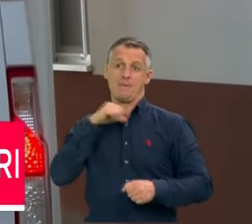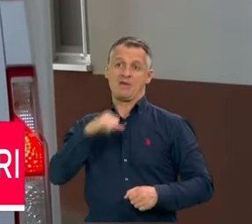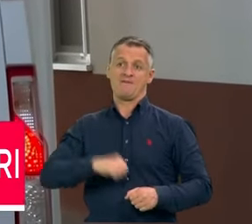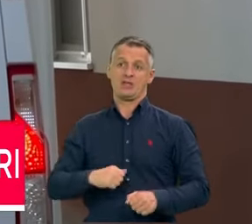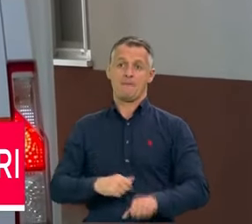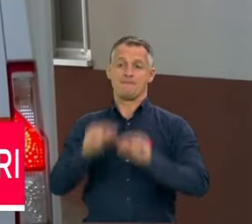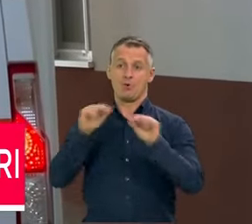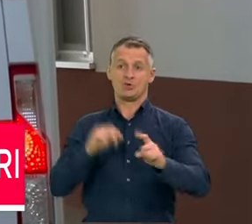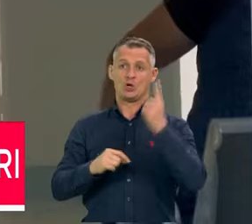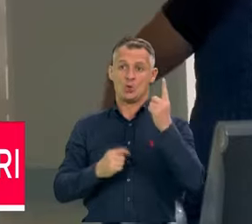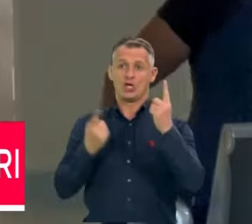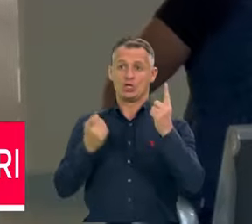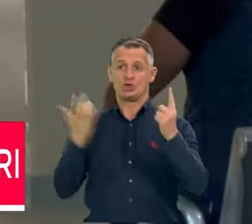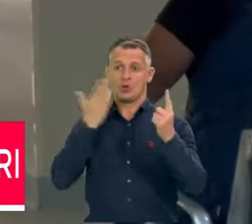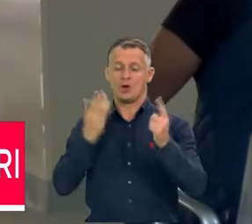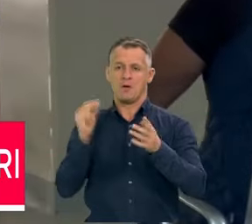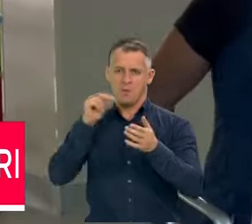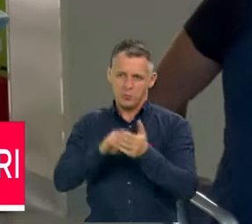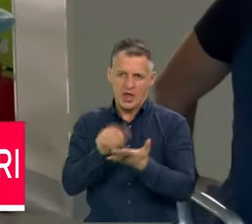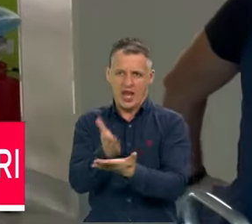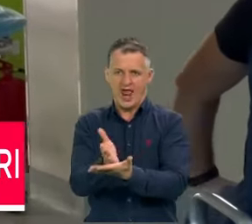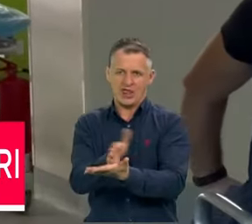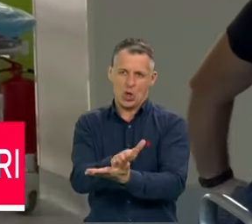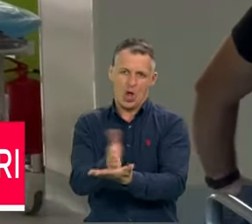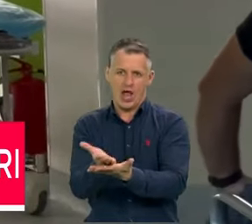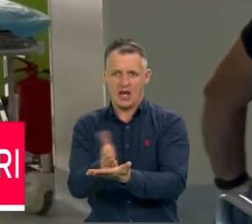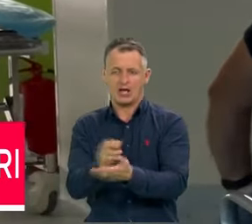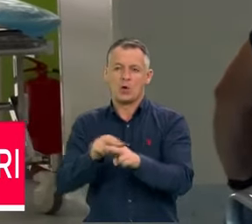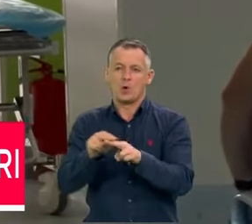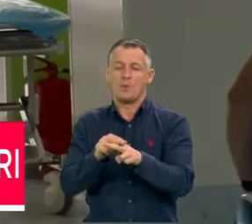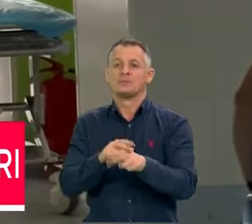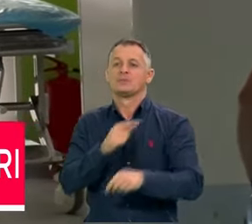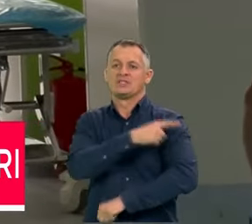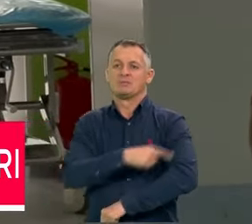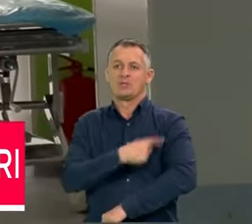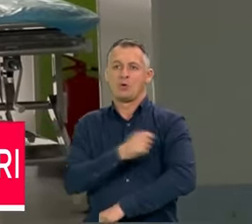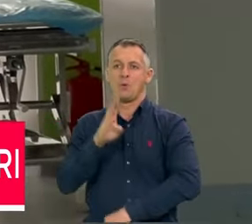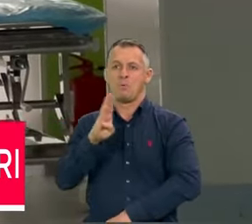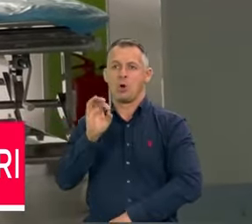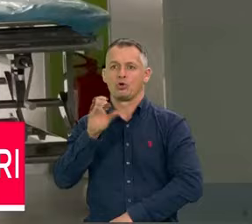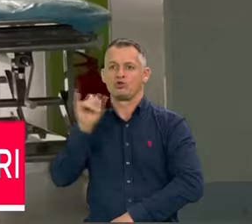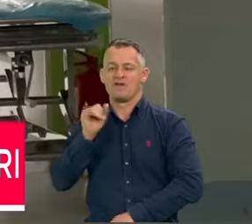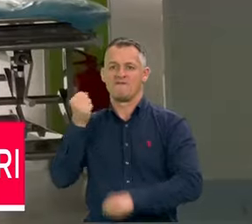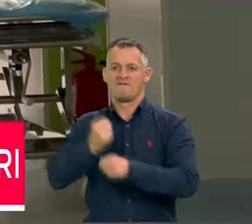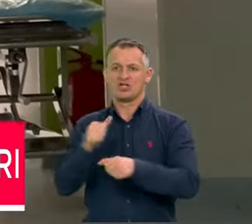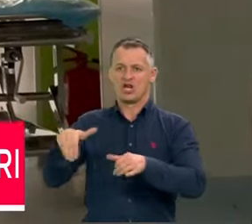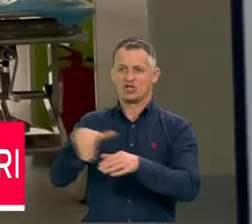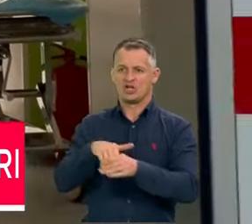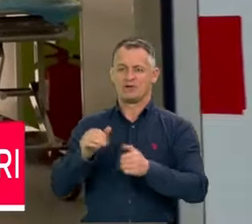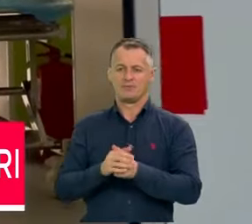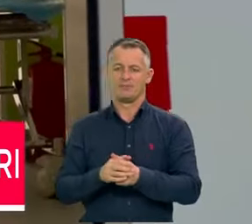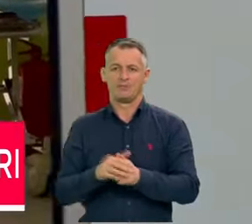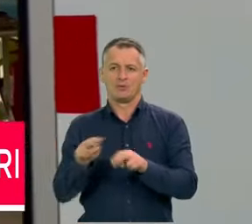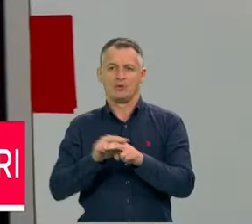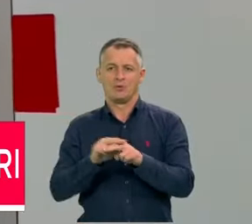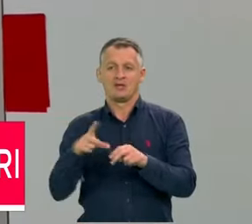uneia dintre aceste școli pune la îndoială modul în care Spitalul Județean din Botoșani face angajările referitor la gradul de